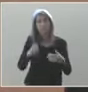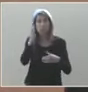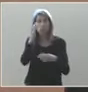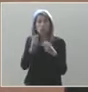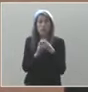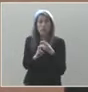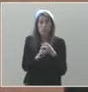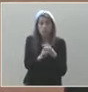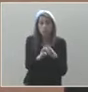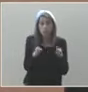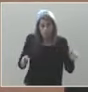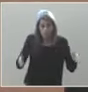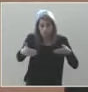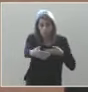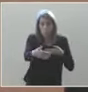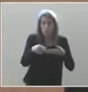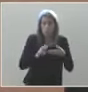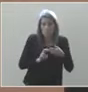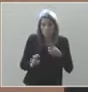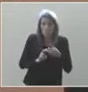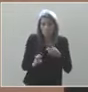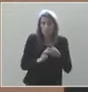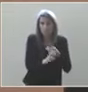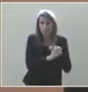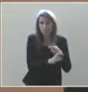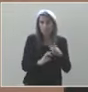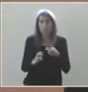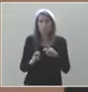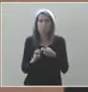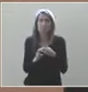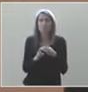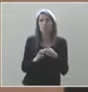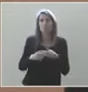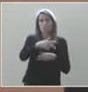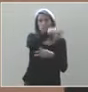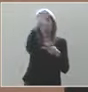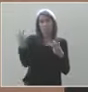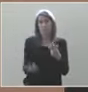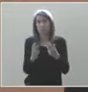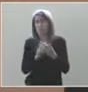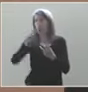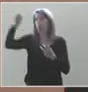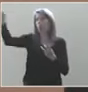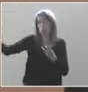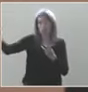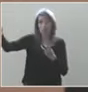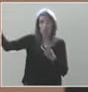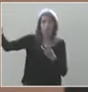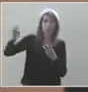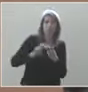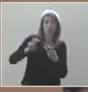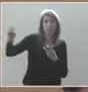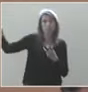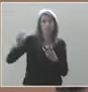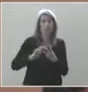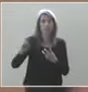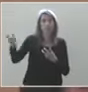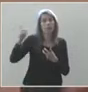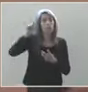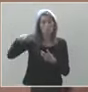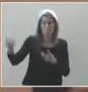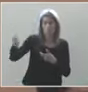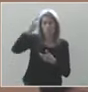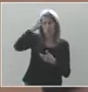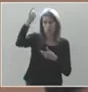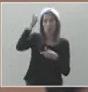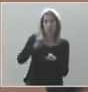déplacements domicile-travail, qui vont au-delà du périmètre administratif de la métropole, doivent être intégrés à notre réflexion. Une offre de TER,